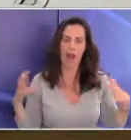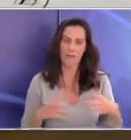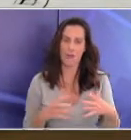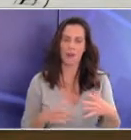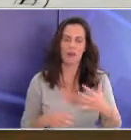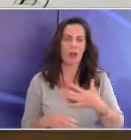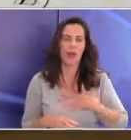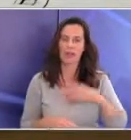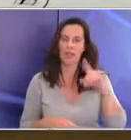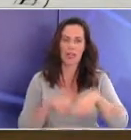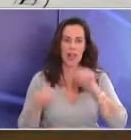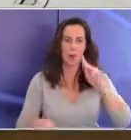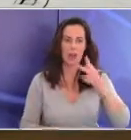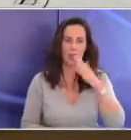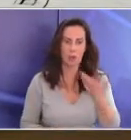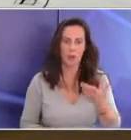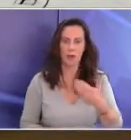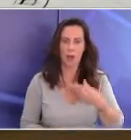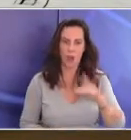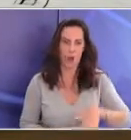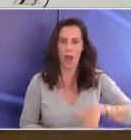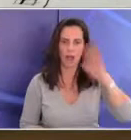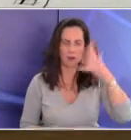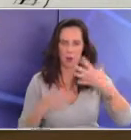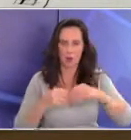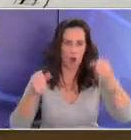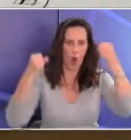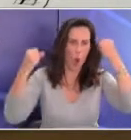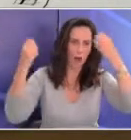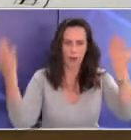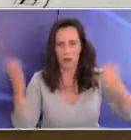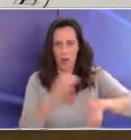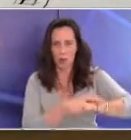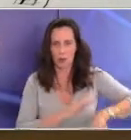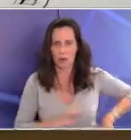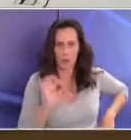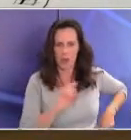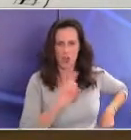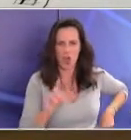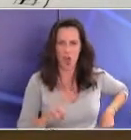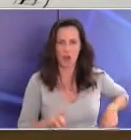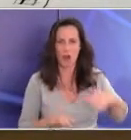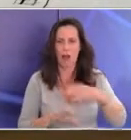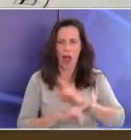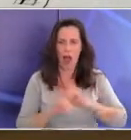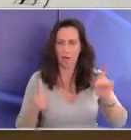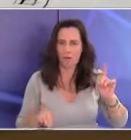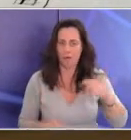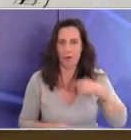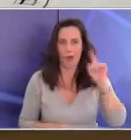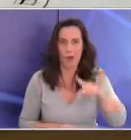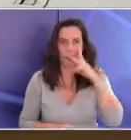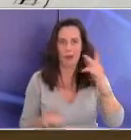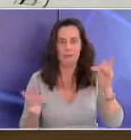הישראלית. תראה, אני הגעתי להפועל קטמון, האמת היא, אני לא גדלתי במשפחה של אוהדי כדורגל, ממש לא. אני מעולם בילדותי לא הלכתי